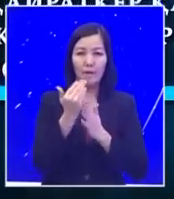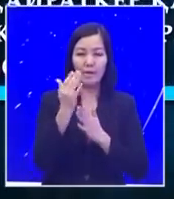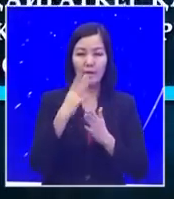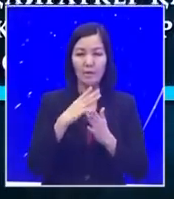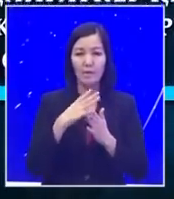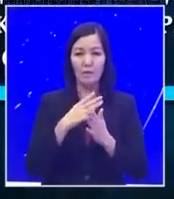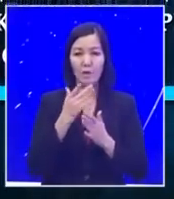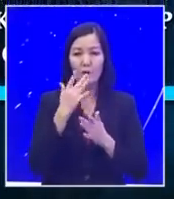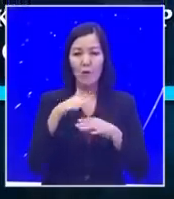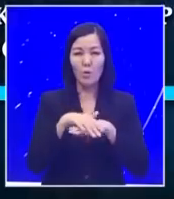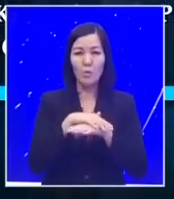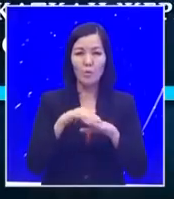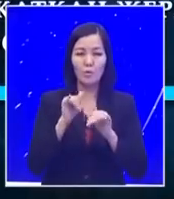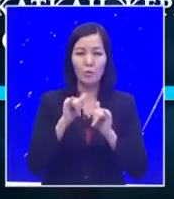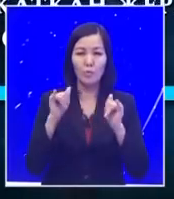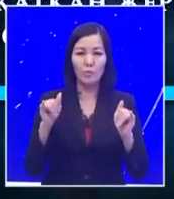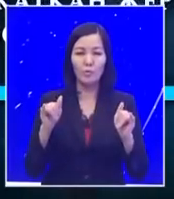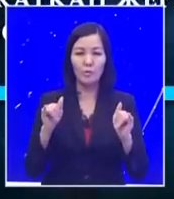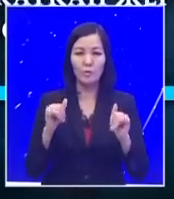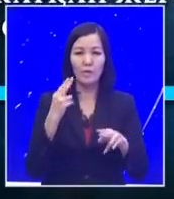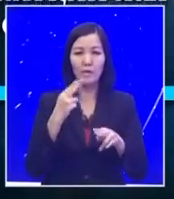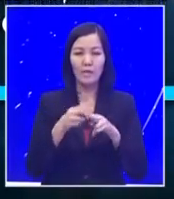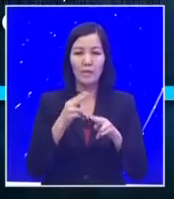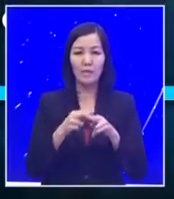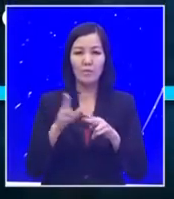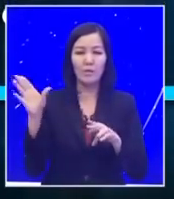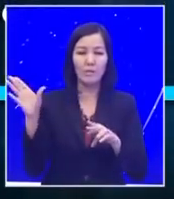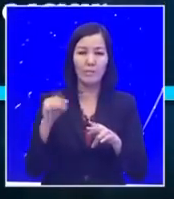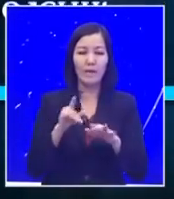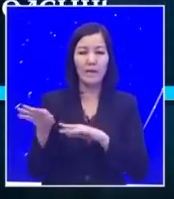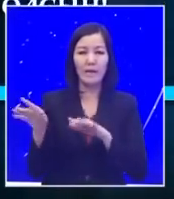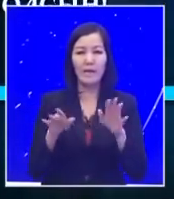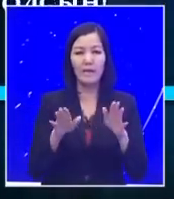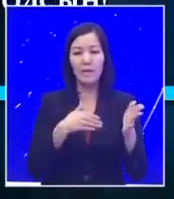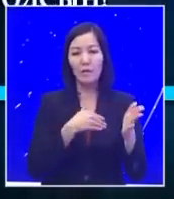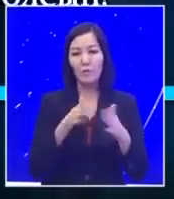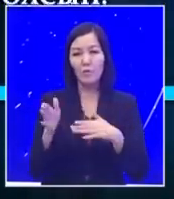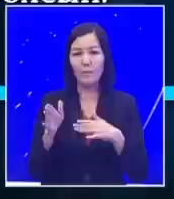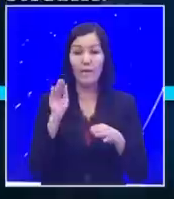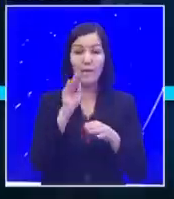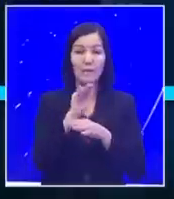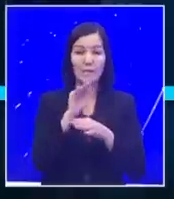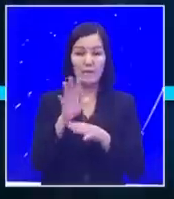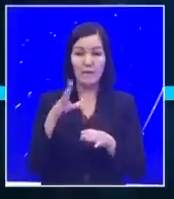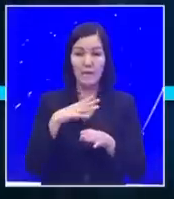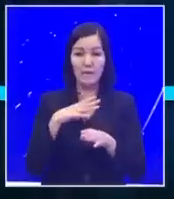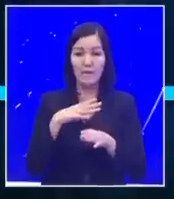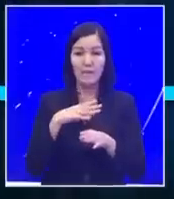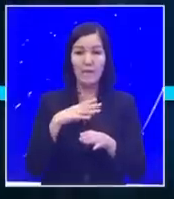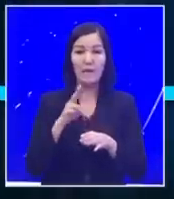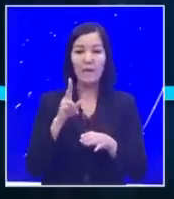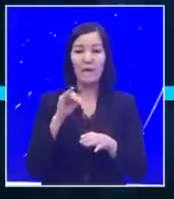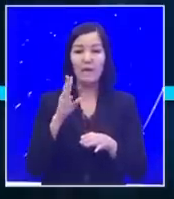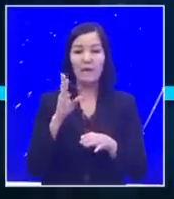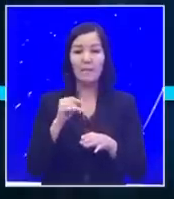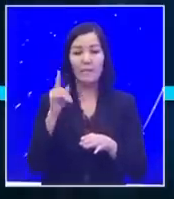Ол ұлттың өсуіне, әдебиеттің дамуына кедергі болатын кері әрекеттердің барлығын сын садағына ілді. Аманхан Әлім